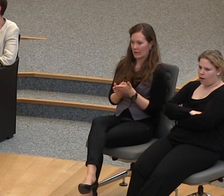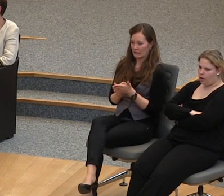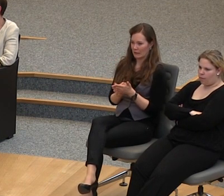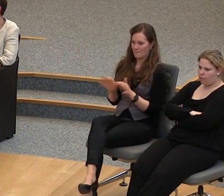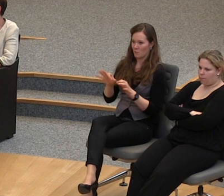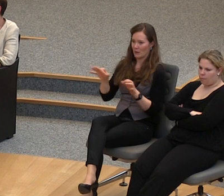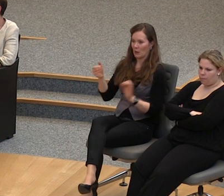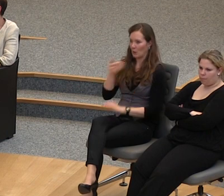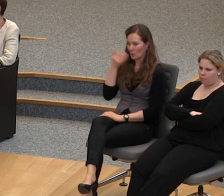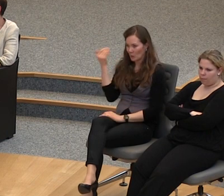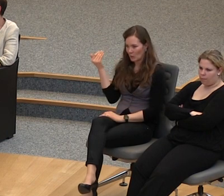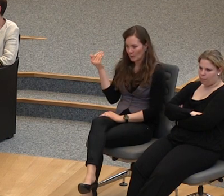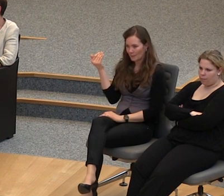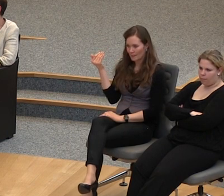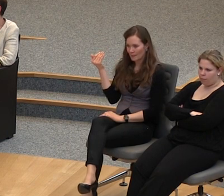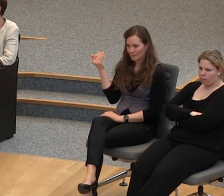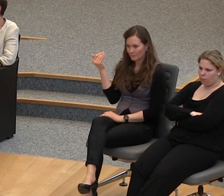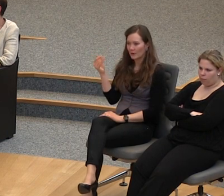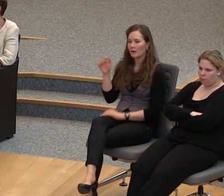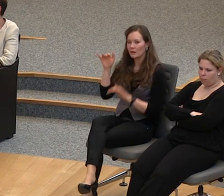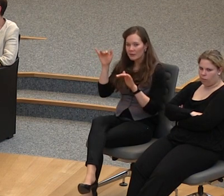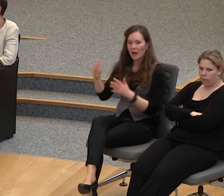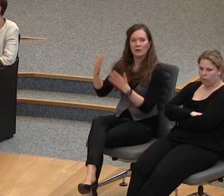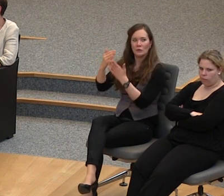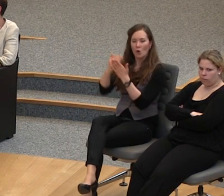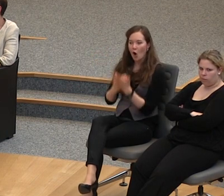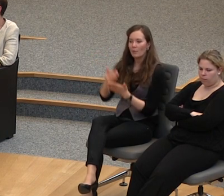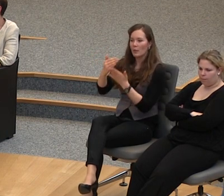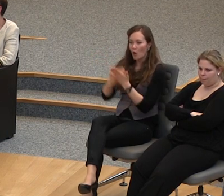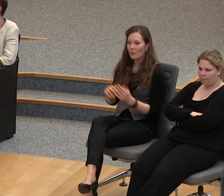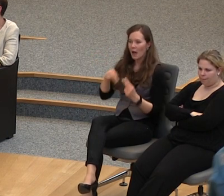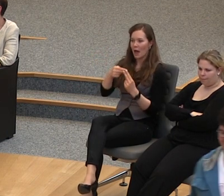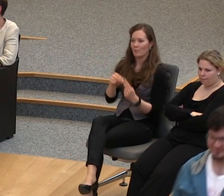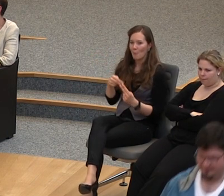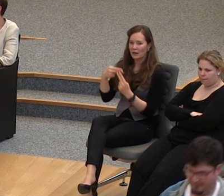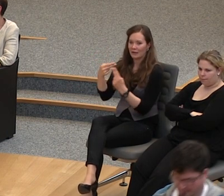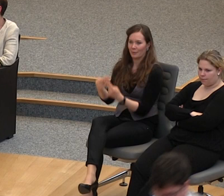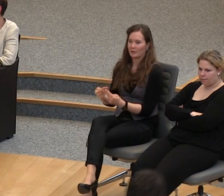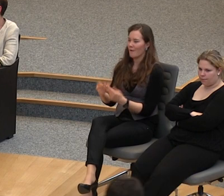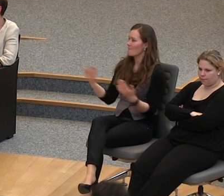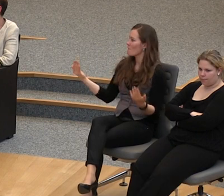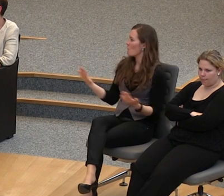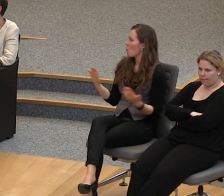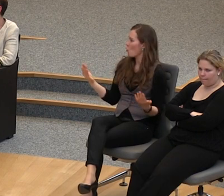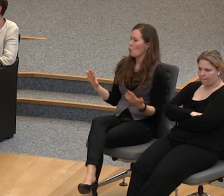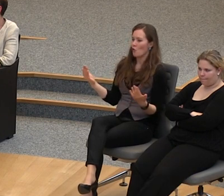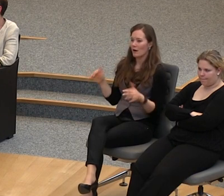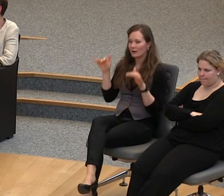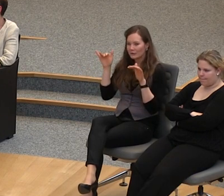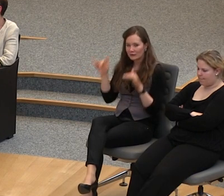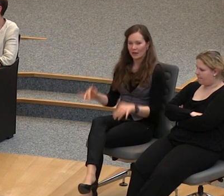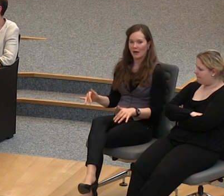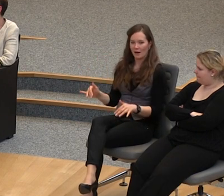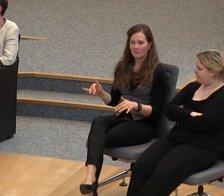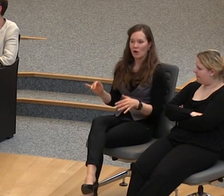formuliert, sondern die Normen werden entsprechend angepasst. Wo bleibt denn da die Frage der Konnexität?